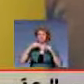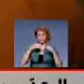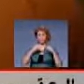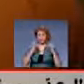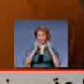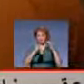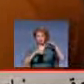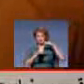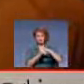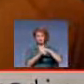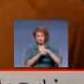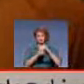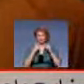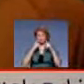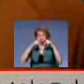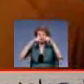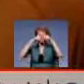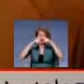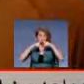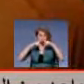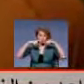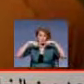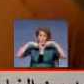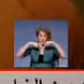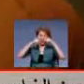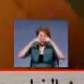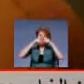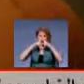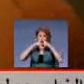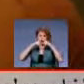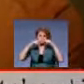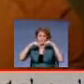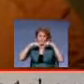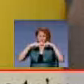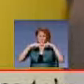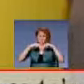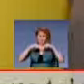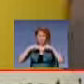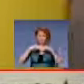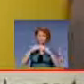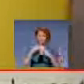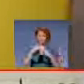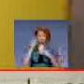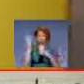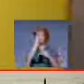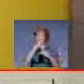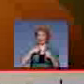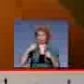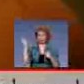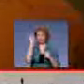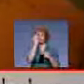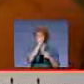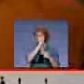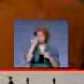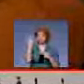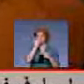ازاي؟ هو كان فيه زي مثلثات تفهمني وكان موجود باسماء يعني زي نجمة كده وفيها اسامي؟ لا مش